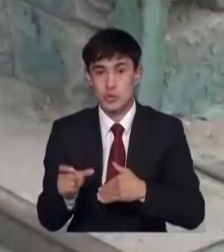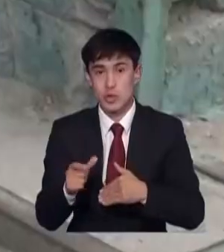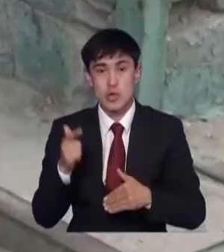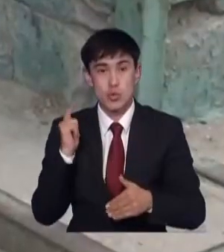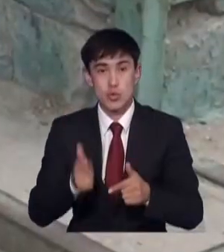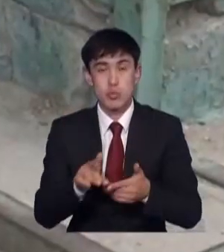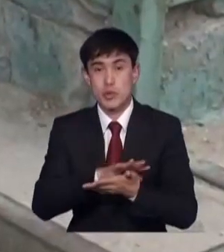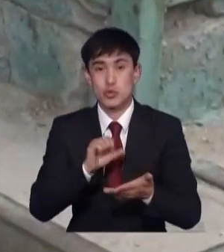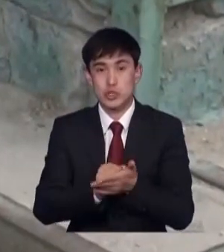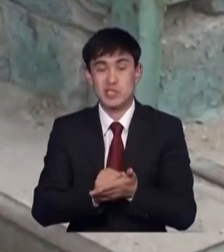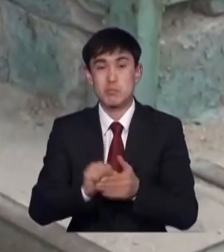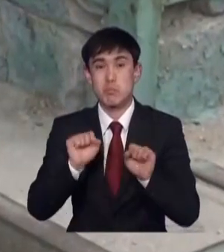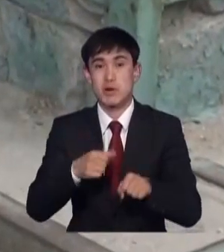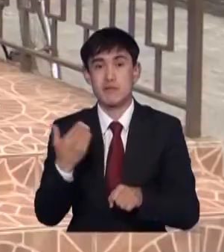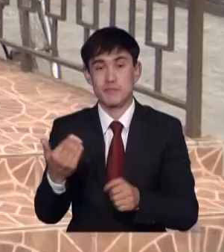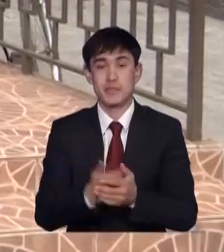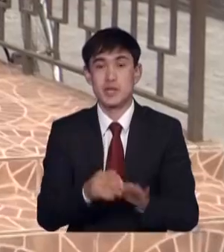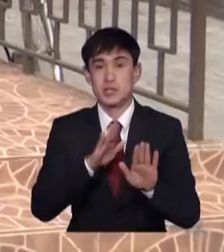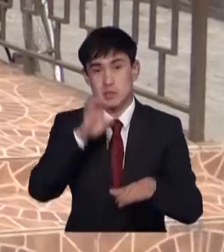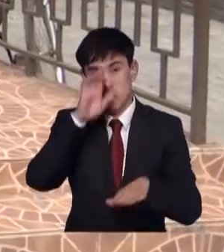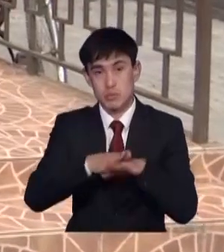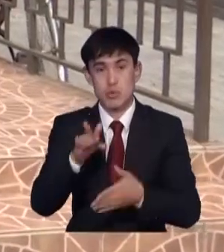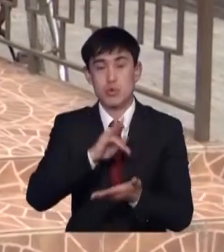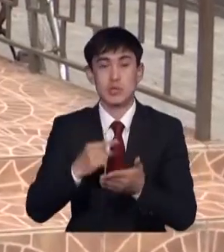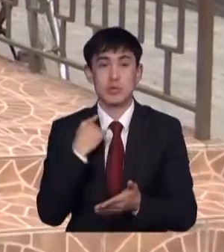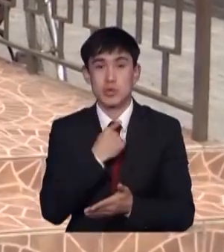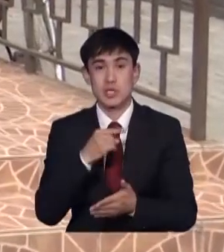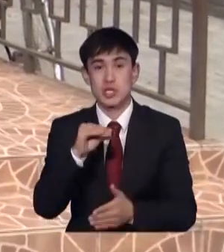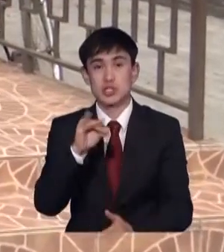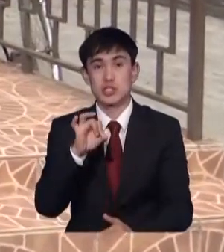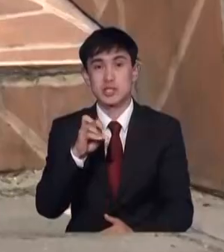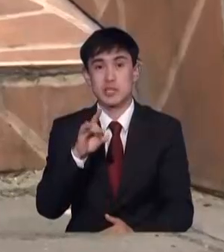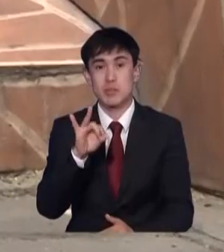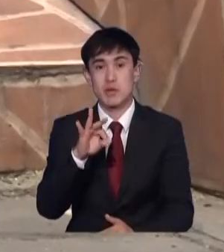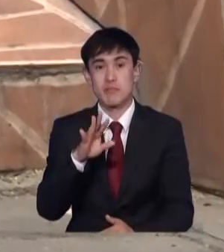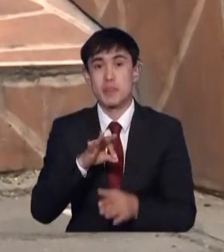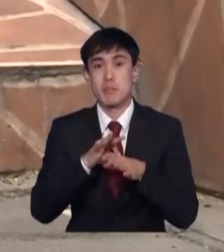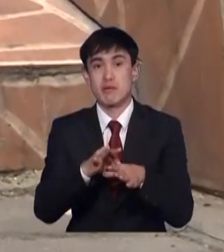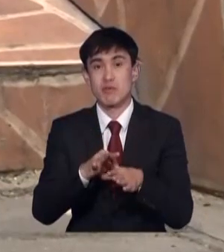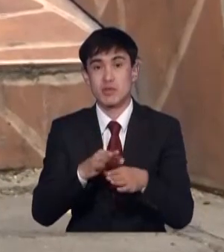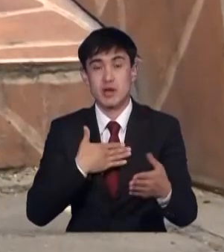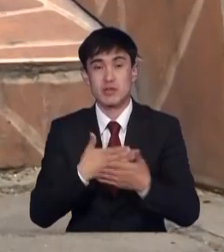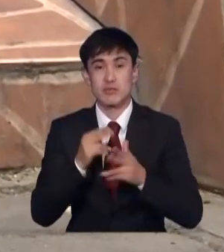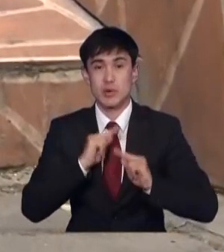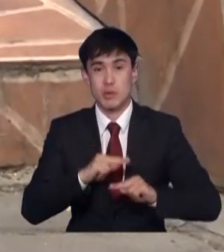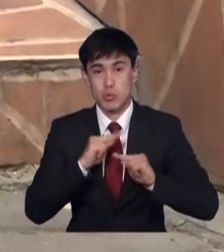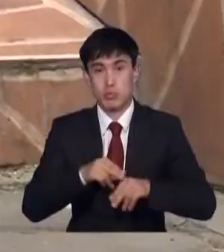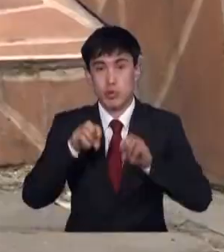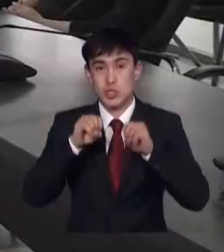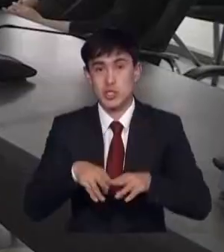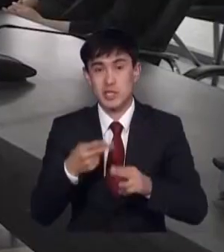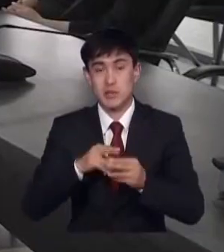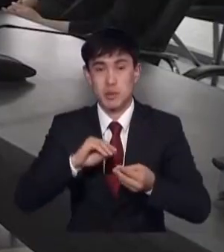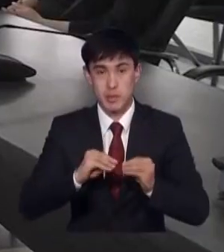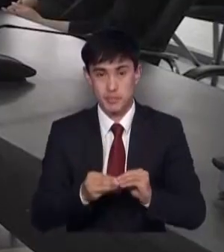является грубым нарушением их прав заместитель Акима города Талда Куган Женис Анда Беков проводит активную работу по решению